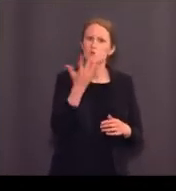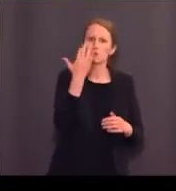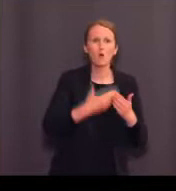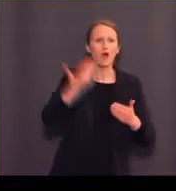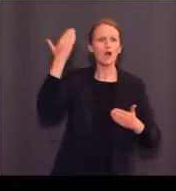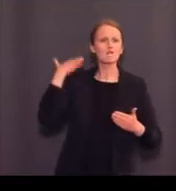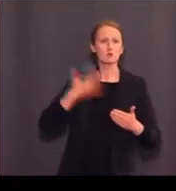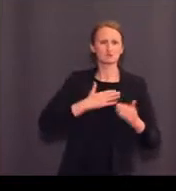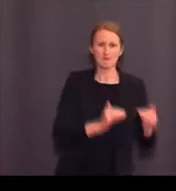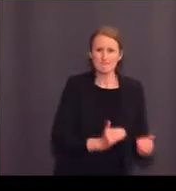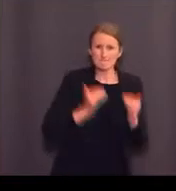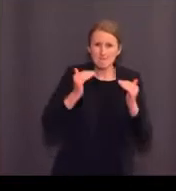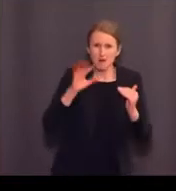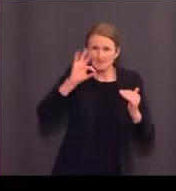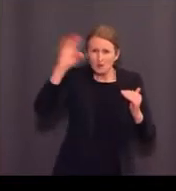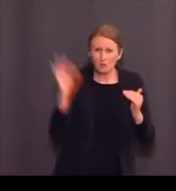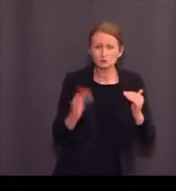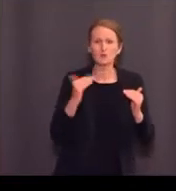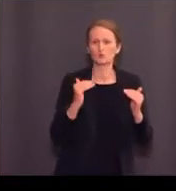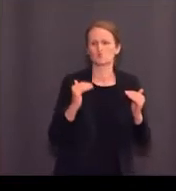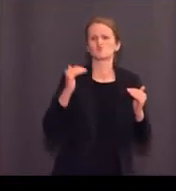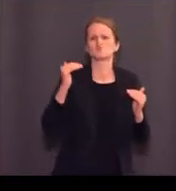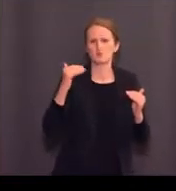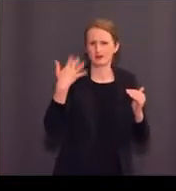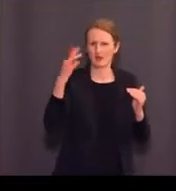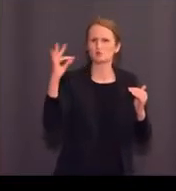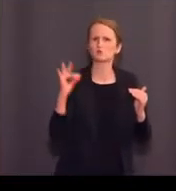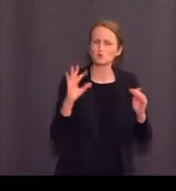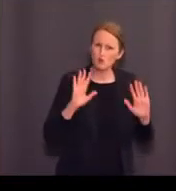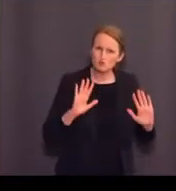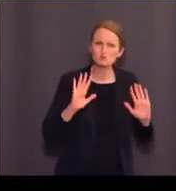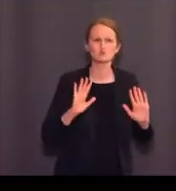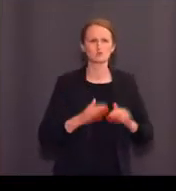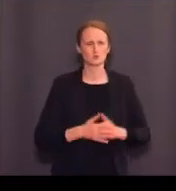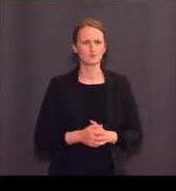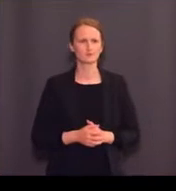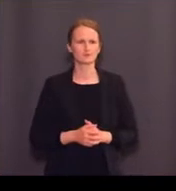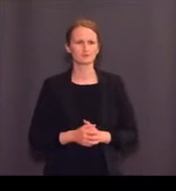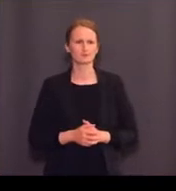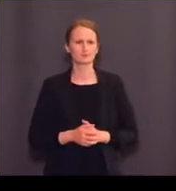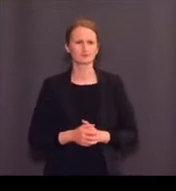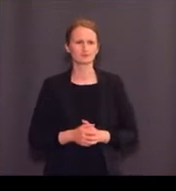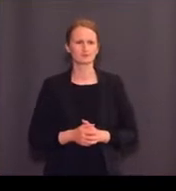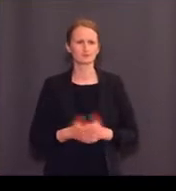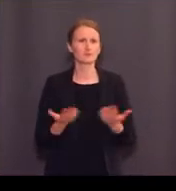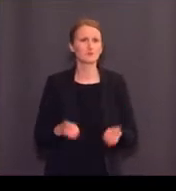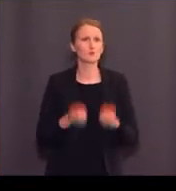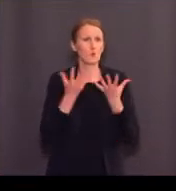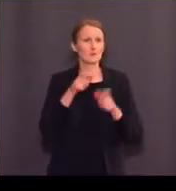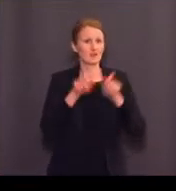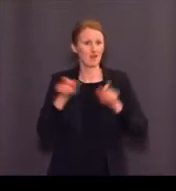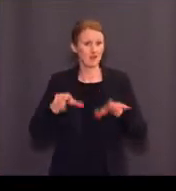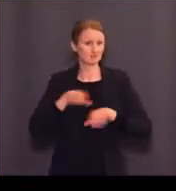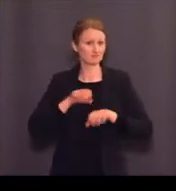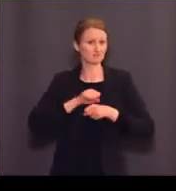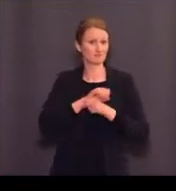peu. Ceci étant, en nombre de nouveaux cas, en quantité de cas, les adolescents restent encore actuellement le groupe qui